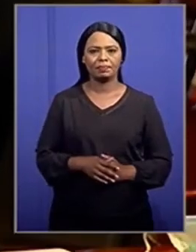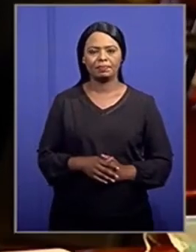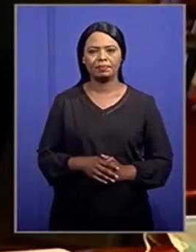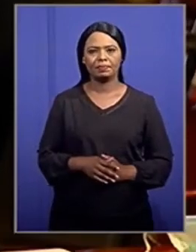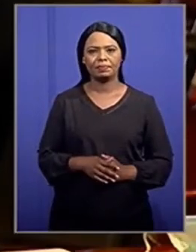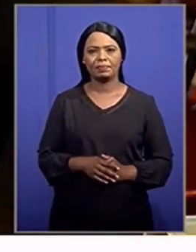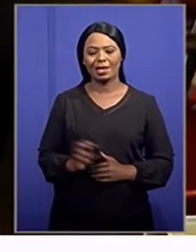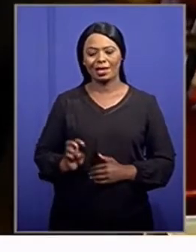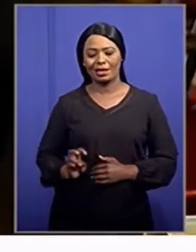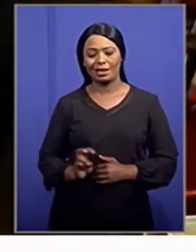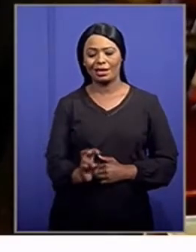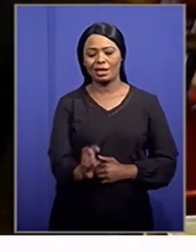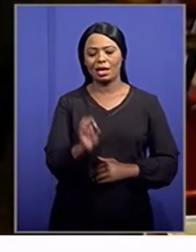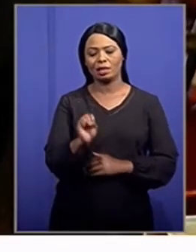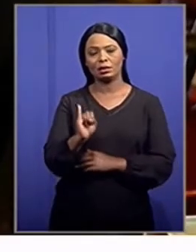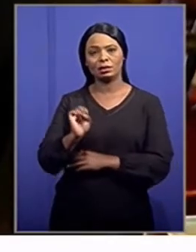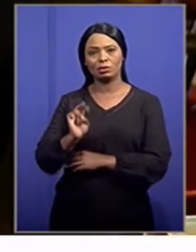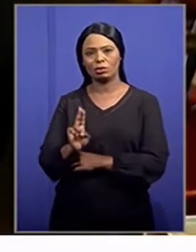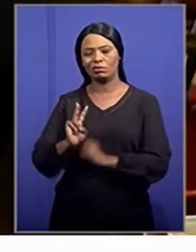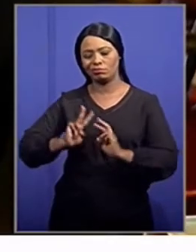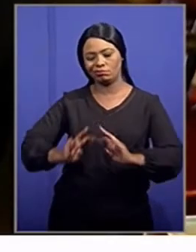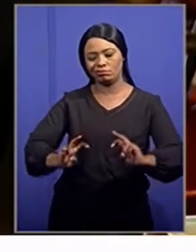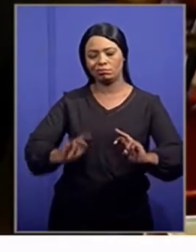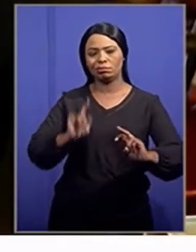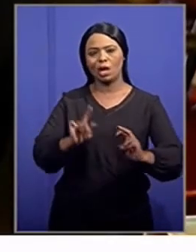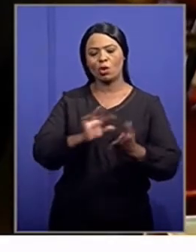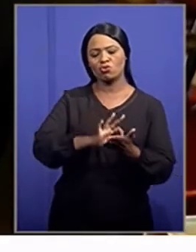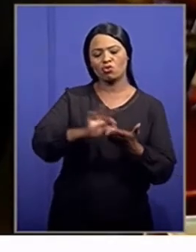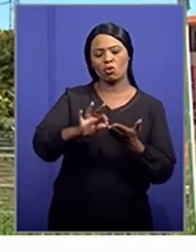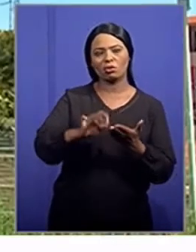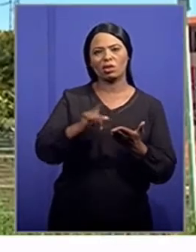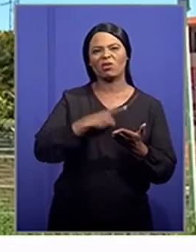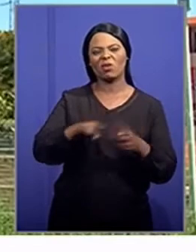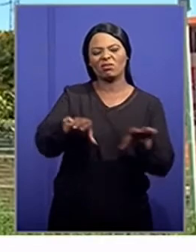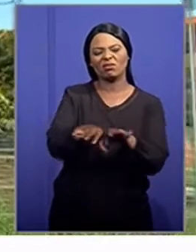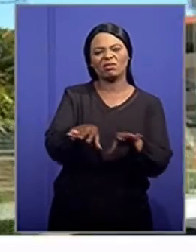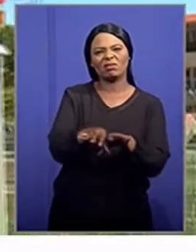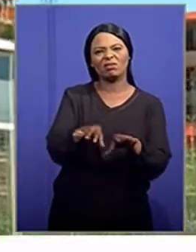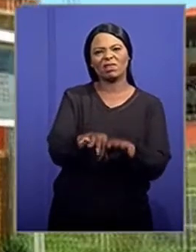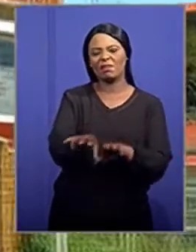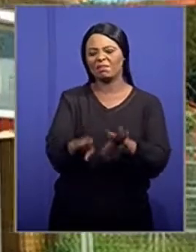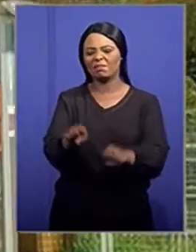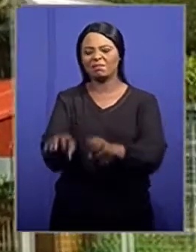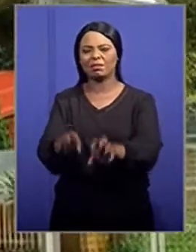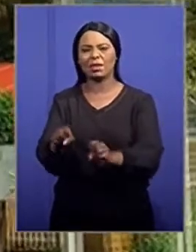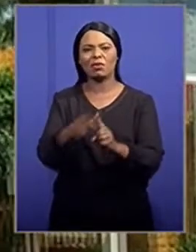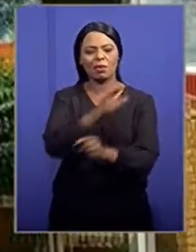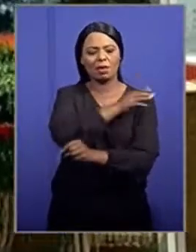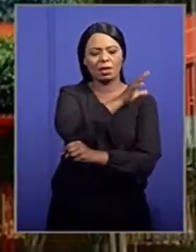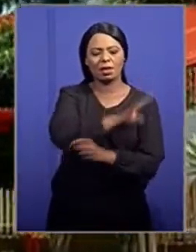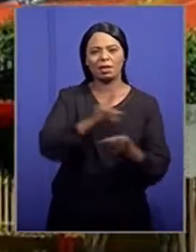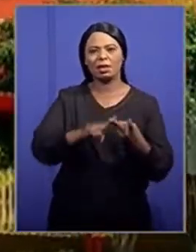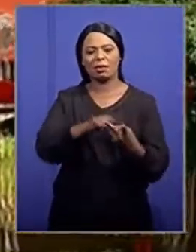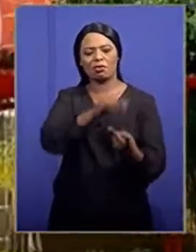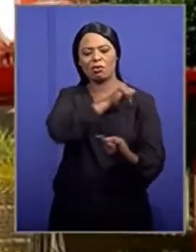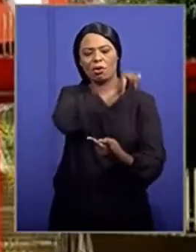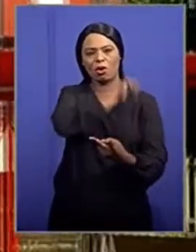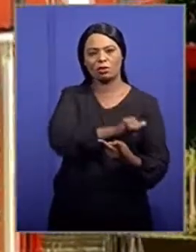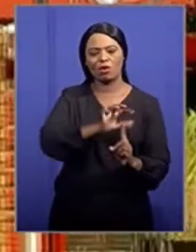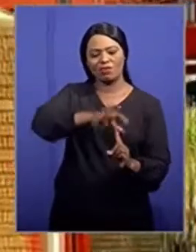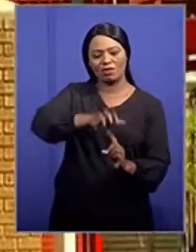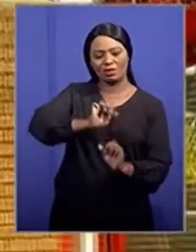Lekala le SIU le tlo nyakiša dikontraka tša go amana le go tloša ga matlakala go tšwa ka mookelong le ditleliniking ka mono provinseng. Go ya ka